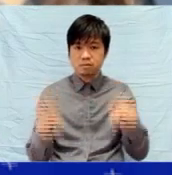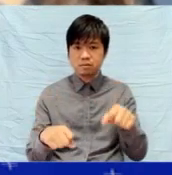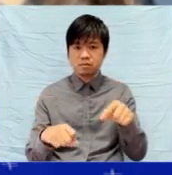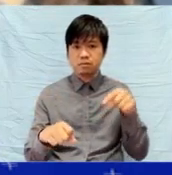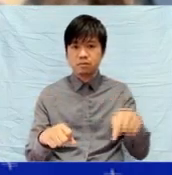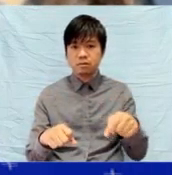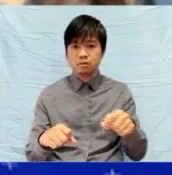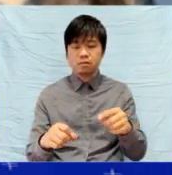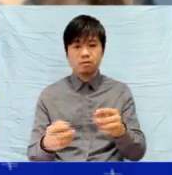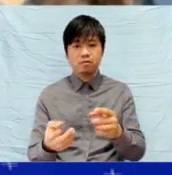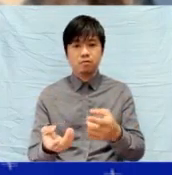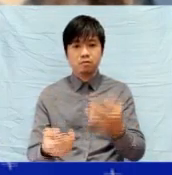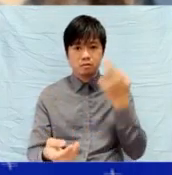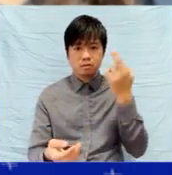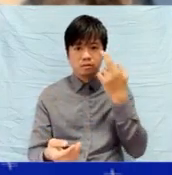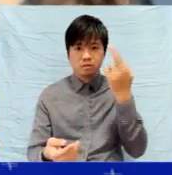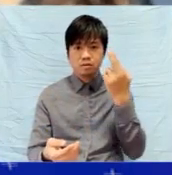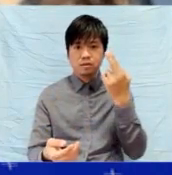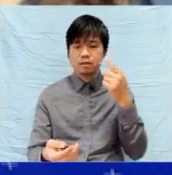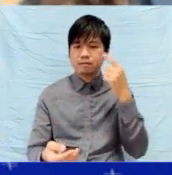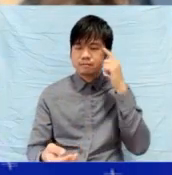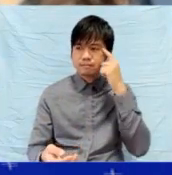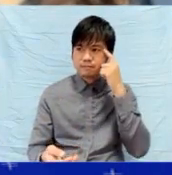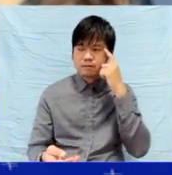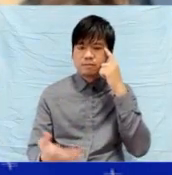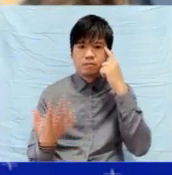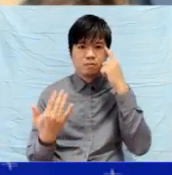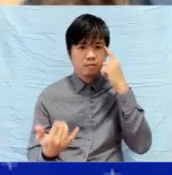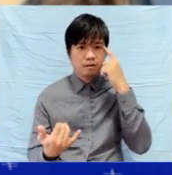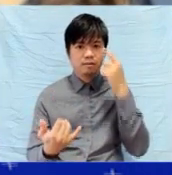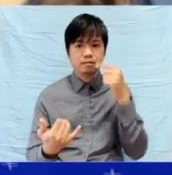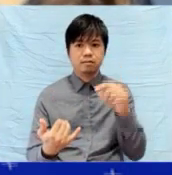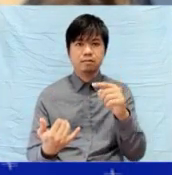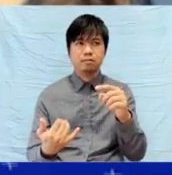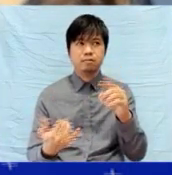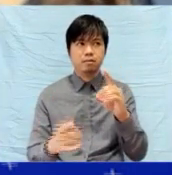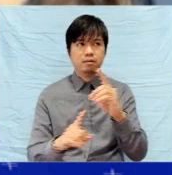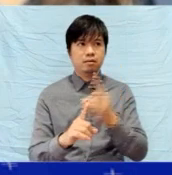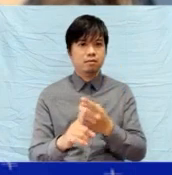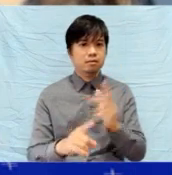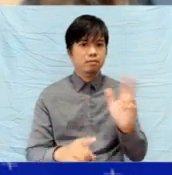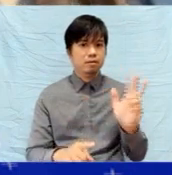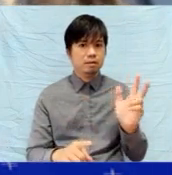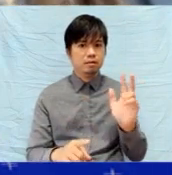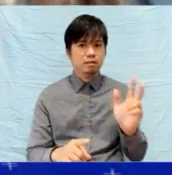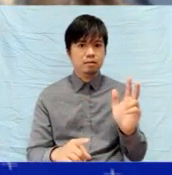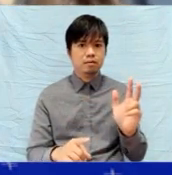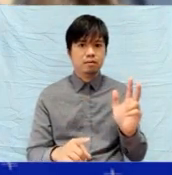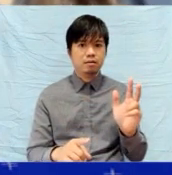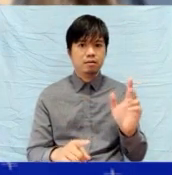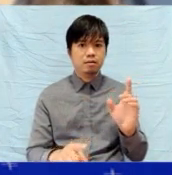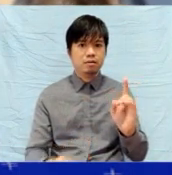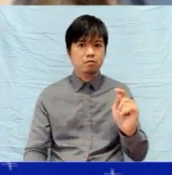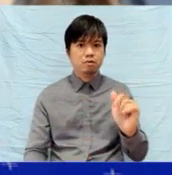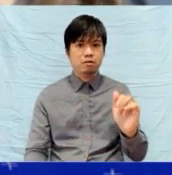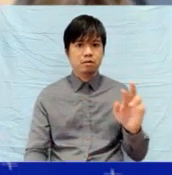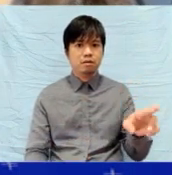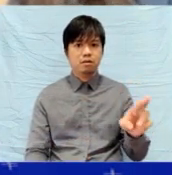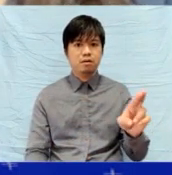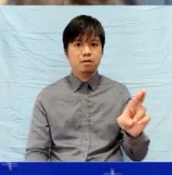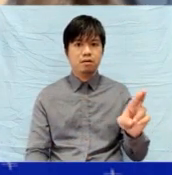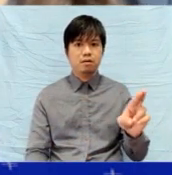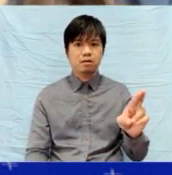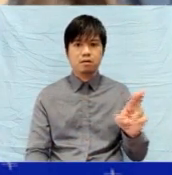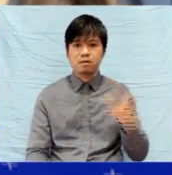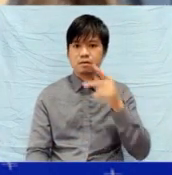ang iniisip namin. Ano? Kasi kamakailan, December 30 yata, pinahayag ng DOTR yung